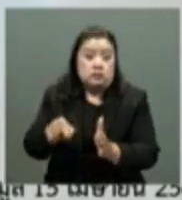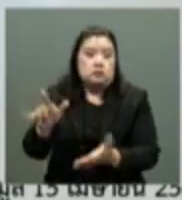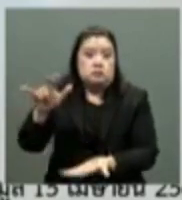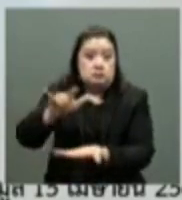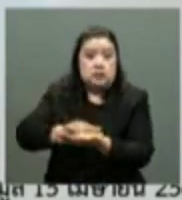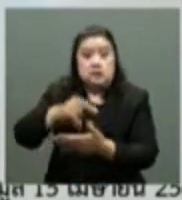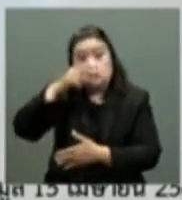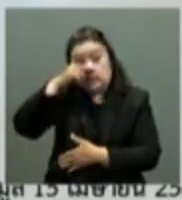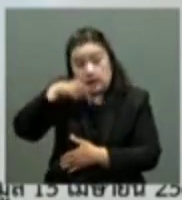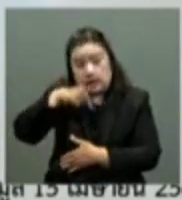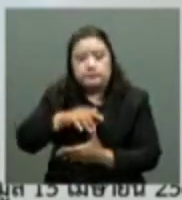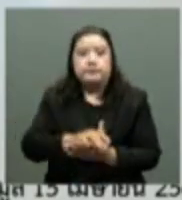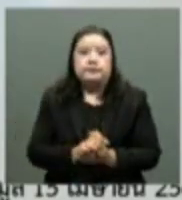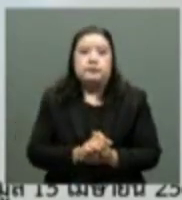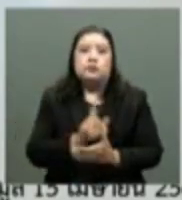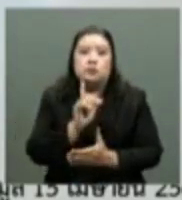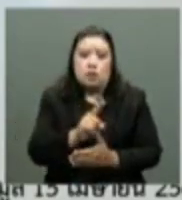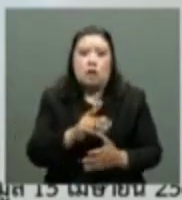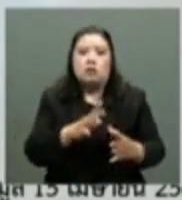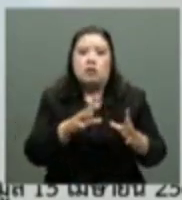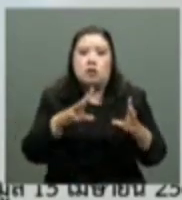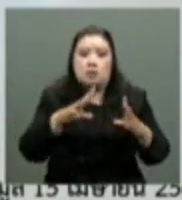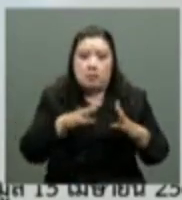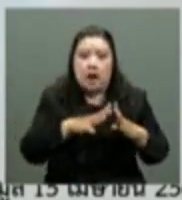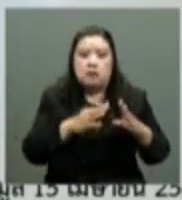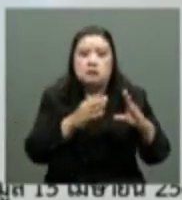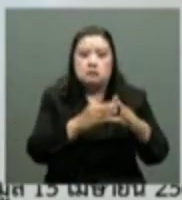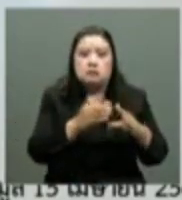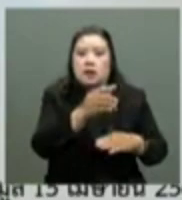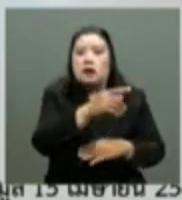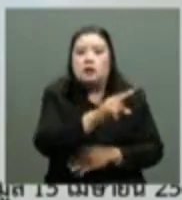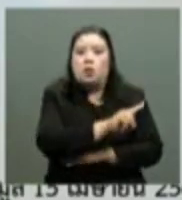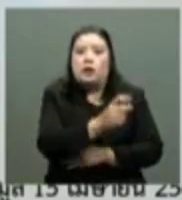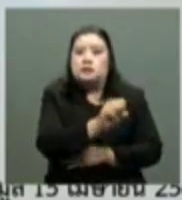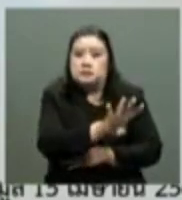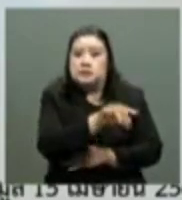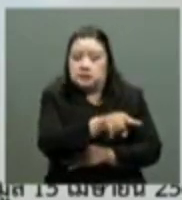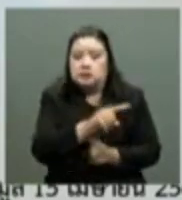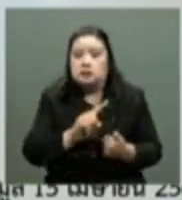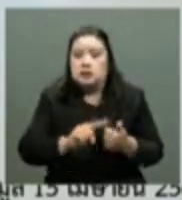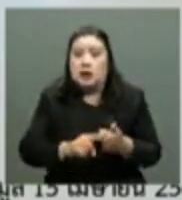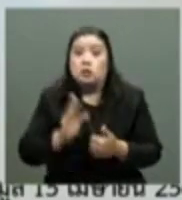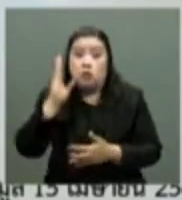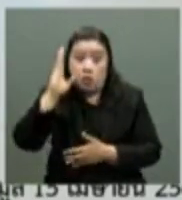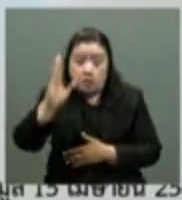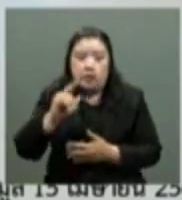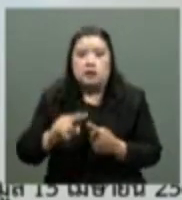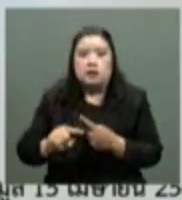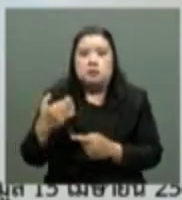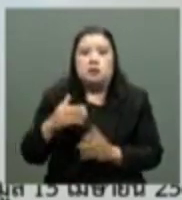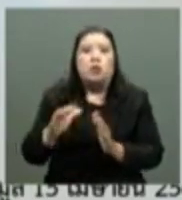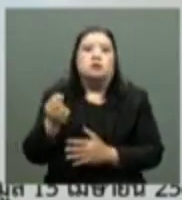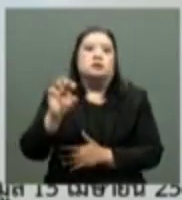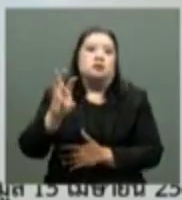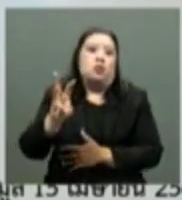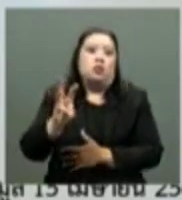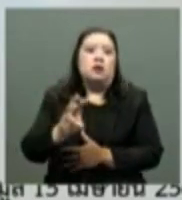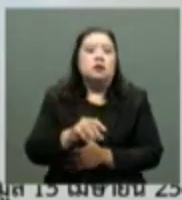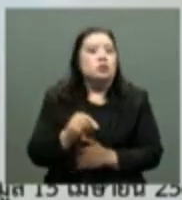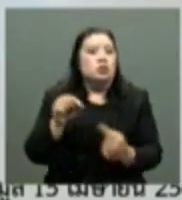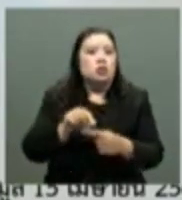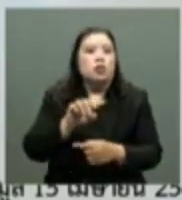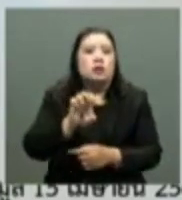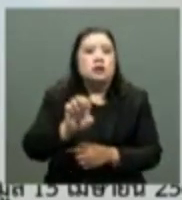ข้า state quarantine แล้วมีกลุ่มก้อนทางด้านซ้ายมือจะกลับมาวันพรุ่งนี้16นะครับจากสหรัฐอาหรับอิมิเรต120